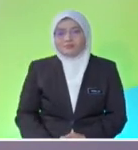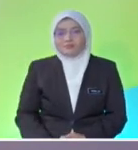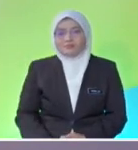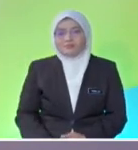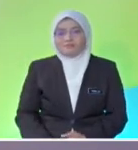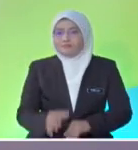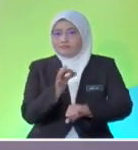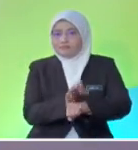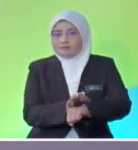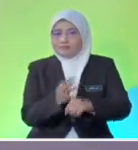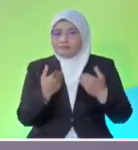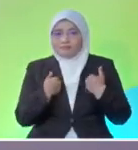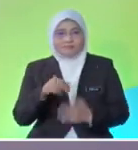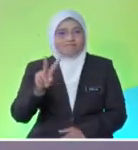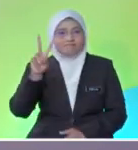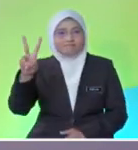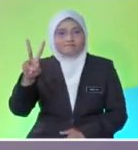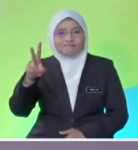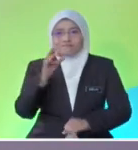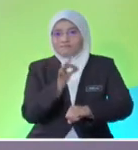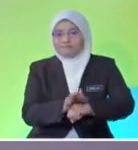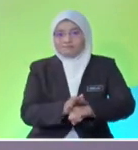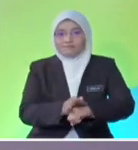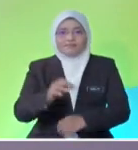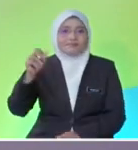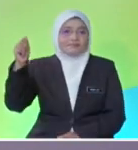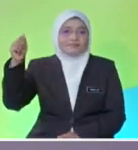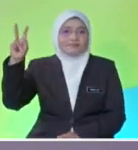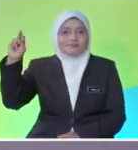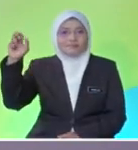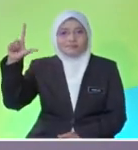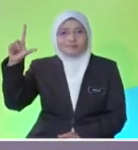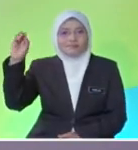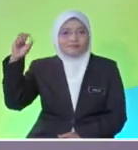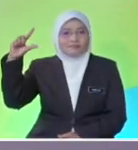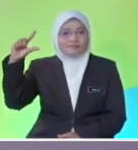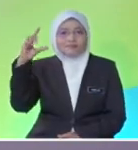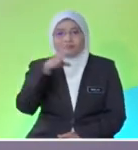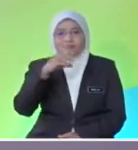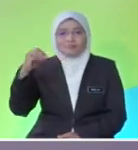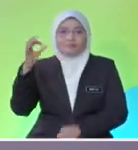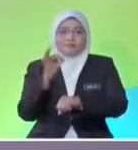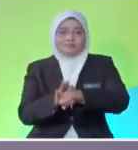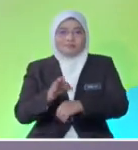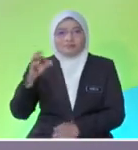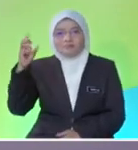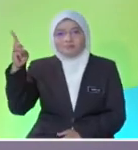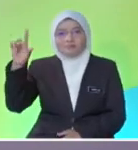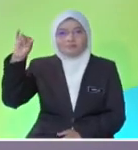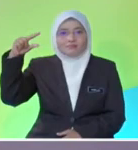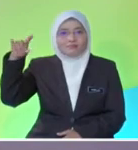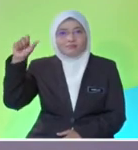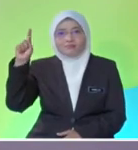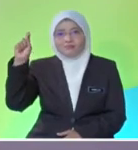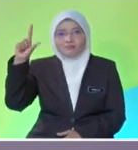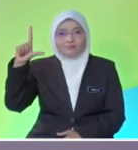dan juga jam digital. Baik. Kita nak belajar jam analog pada hari ini. Jadi kita nak belajar macam mana bentuk jam digital,